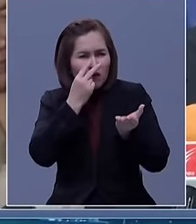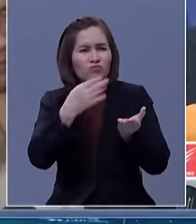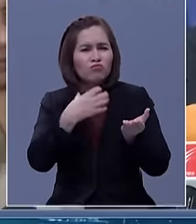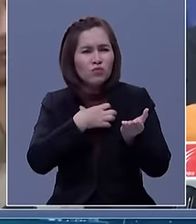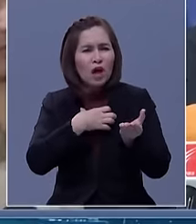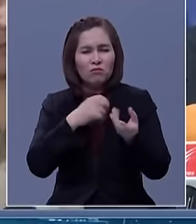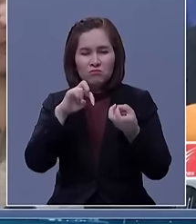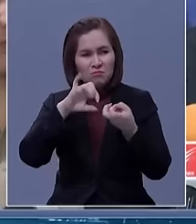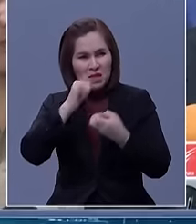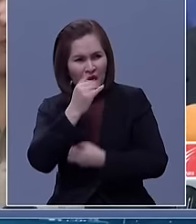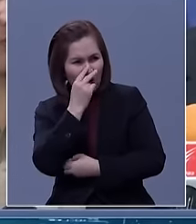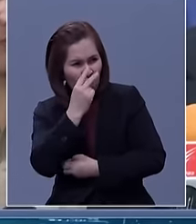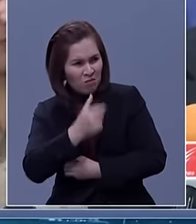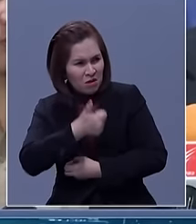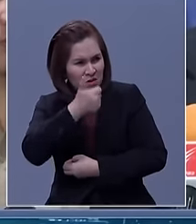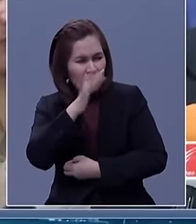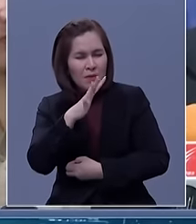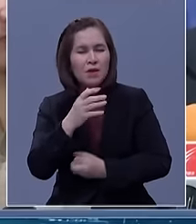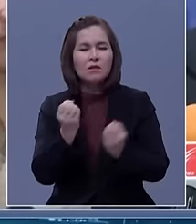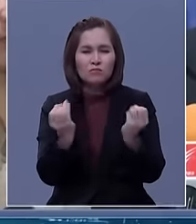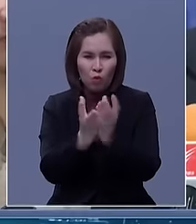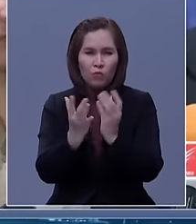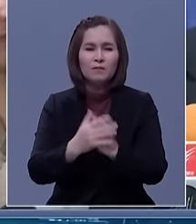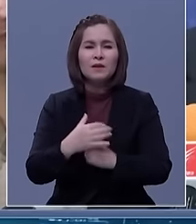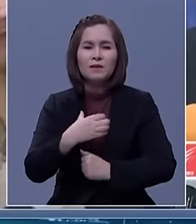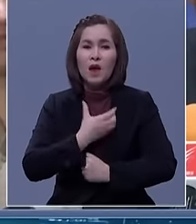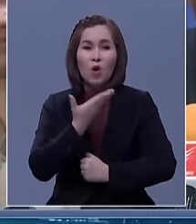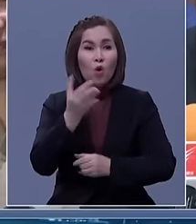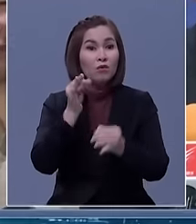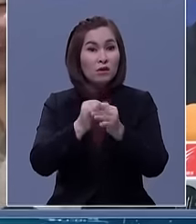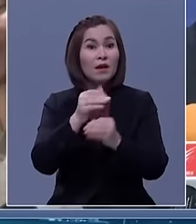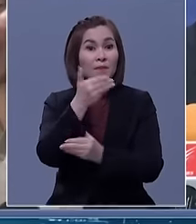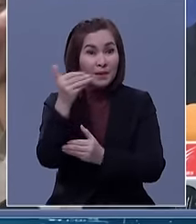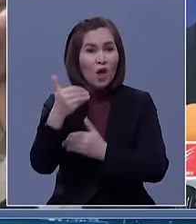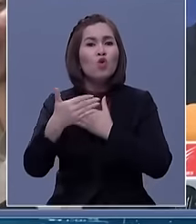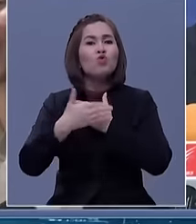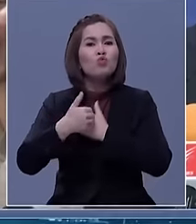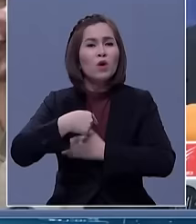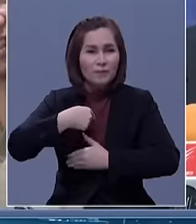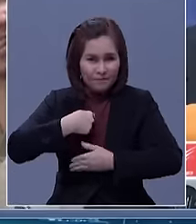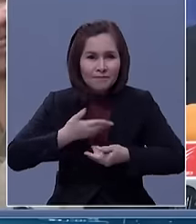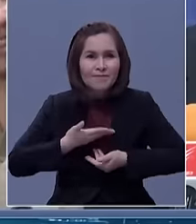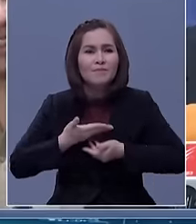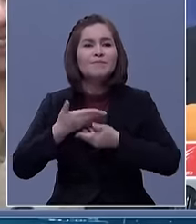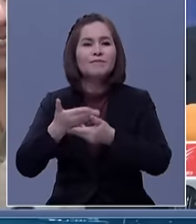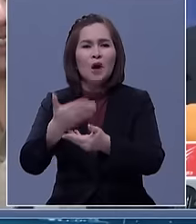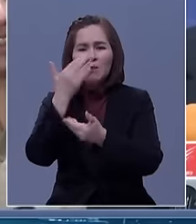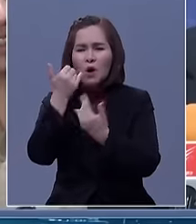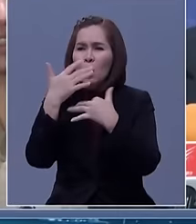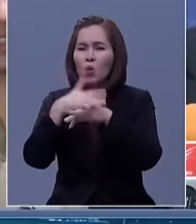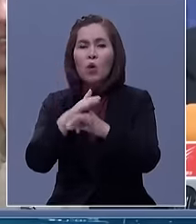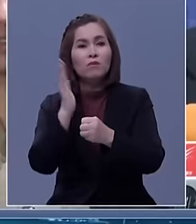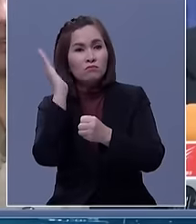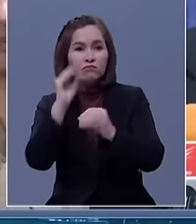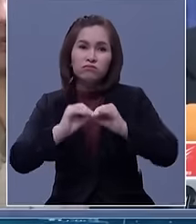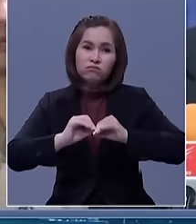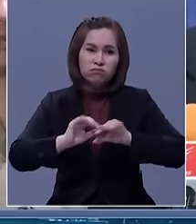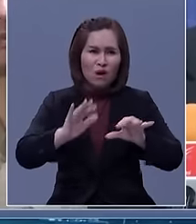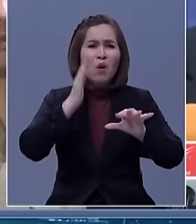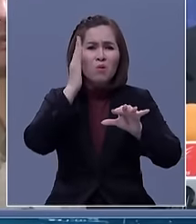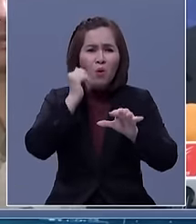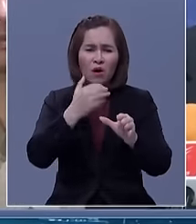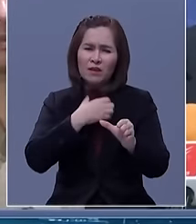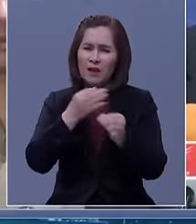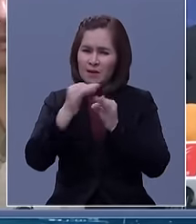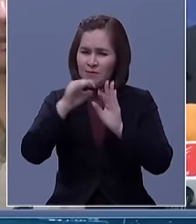คุณกิตติรัตน์เนี่ยบอกว่าอยากจะให้แบงค์ชาติชวนตัวเองก็คือคุณกิตติรัตน์เนี่ยไปร่วมแถลงด้วยจะได้